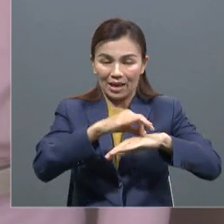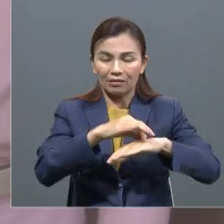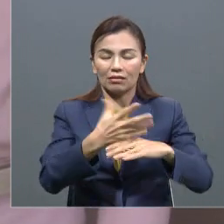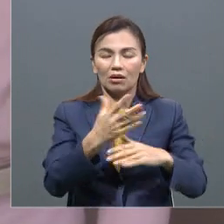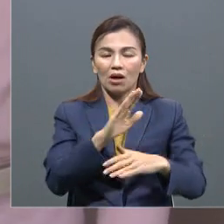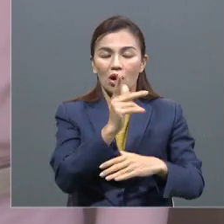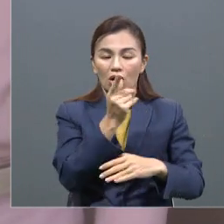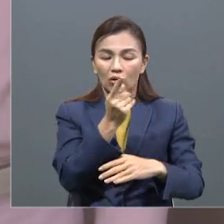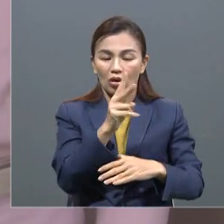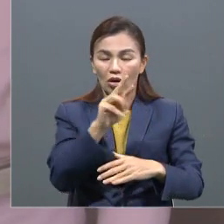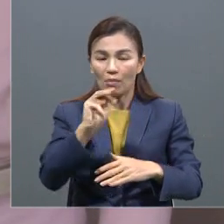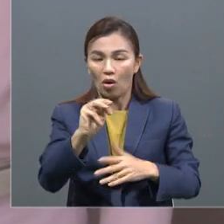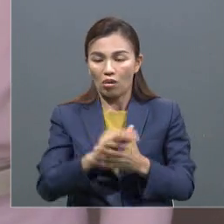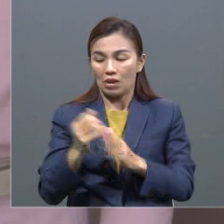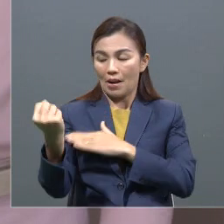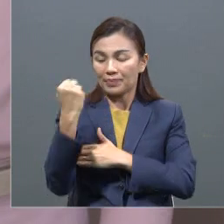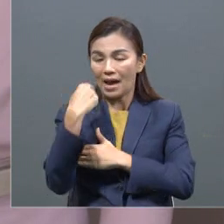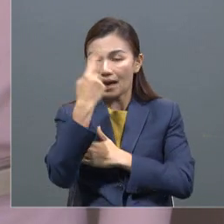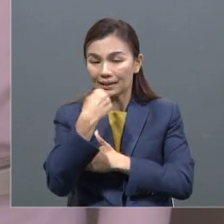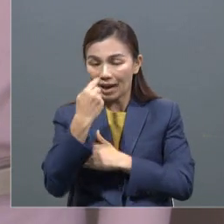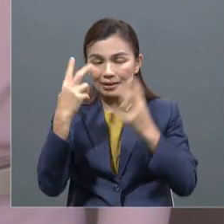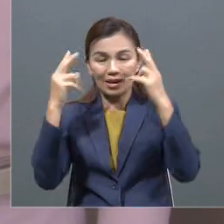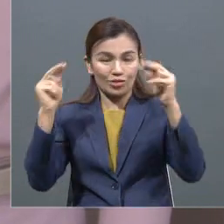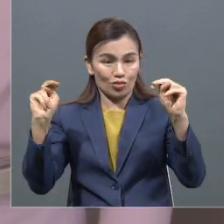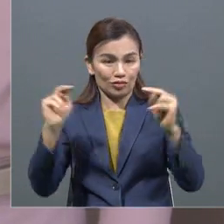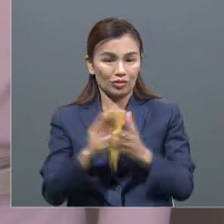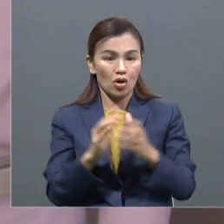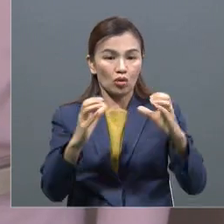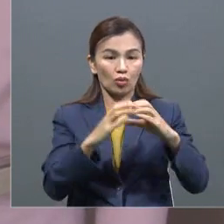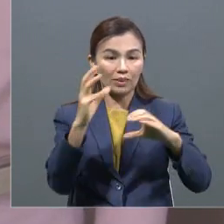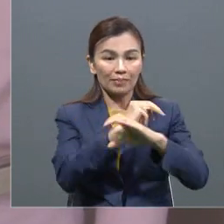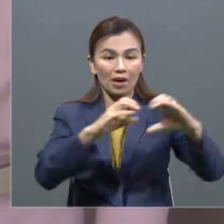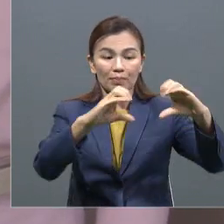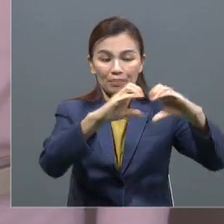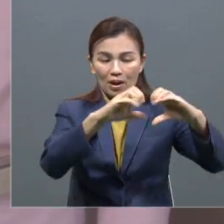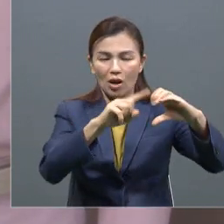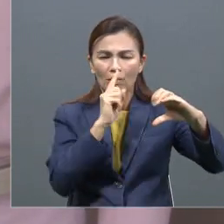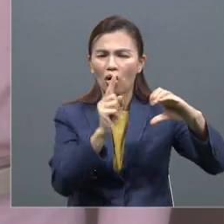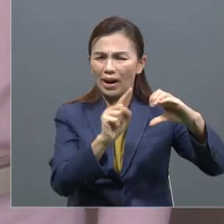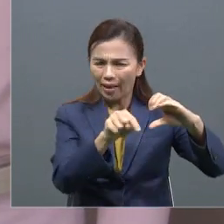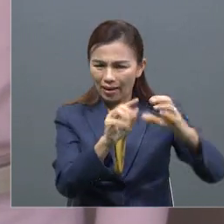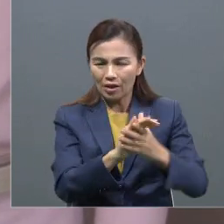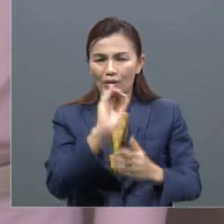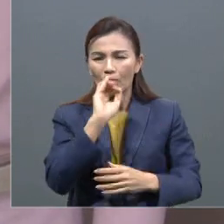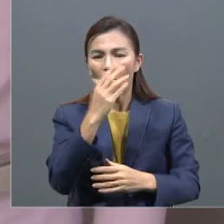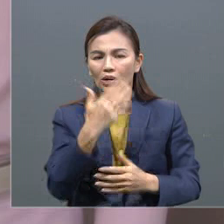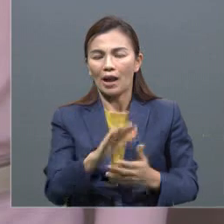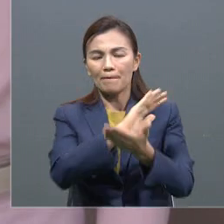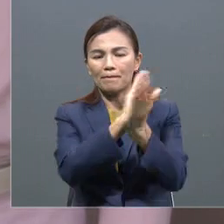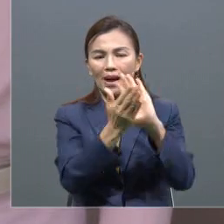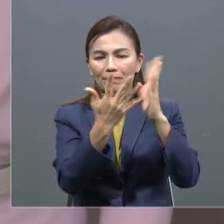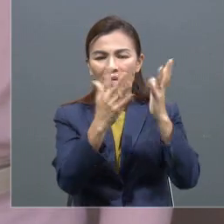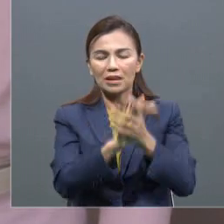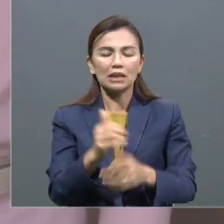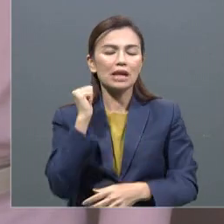ของนายกรัฐมนตรีเพียงคนเดียวเลยถ้าถามในส่วนของพรรคภูมิใจไทยก็บอกนายกรัฐมนตรีไปแล้วว่าไม่ขอปรับไม่ขอเป